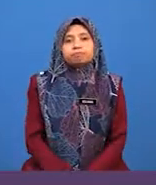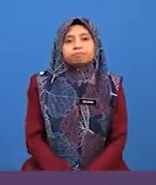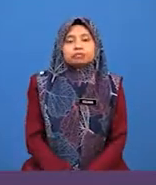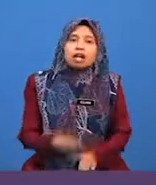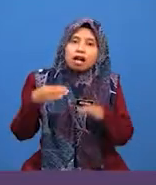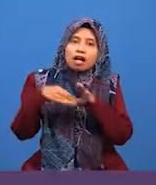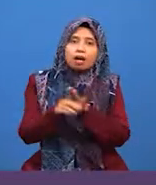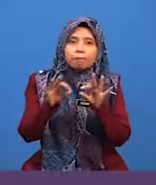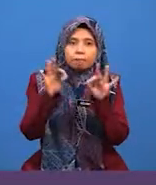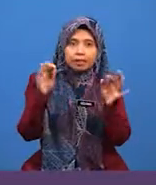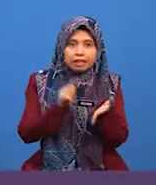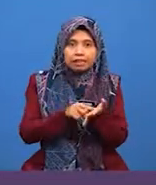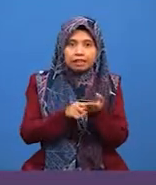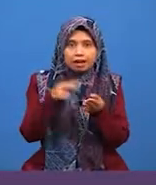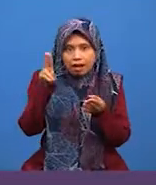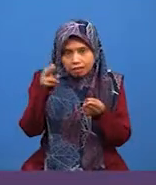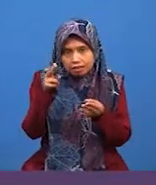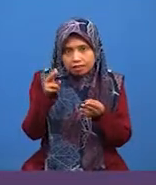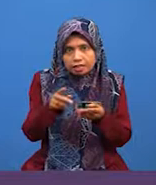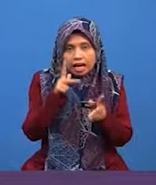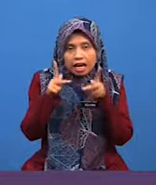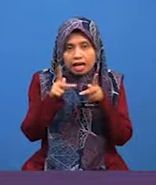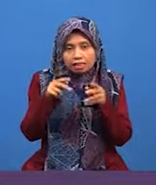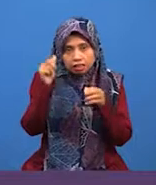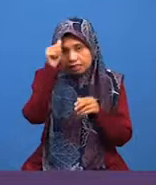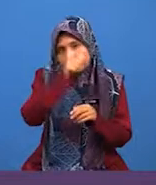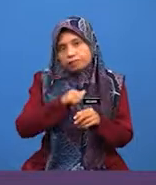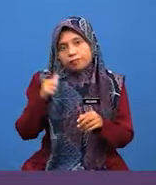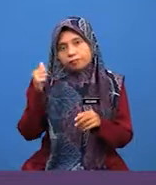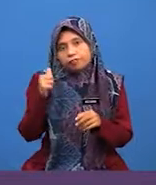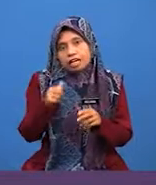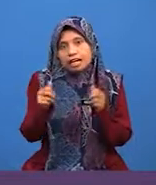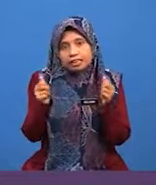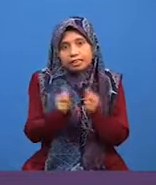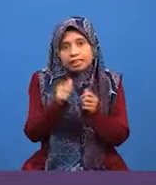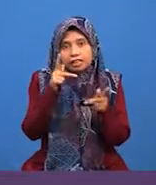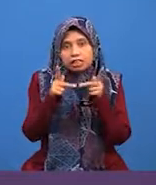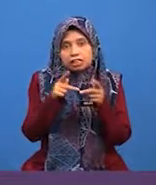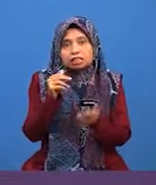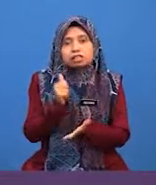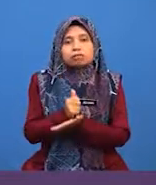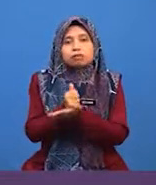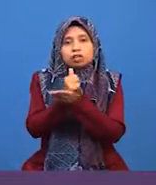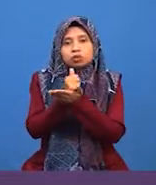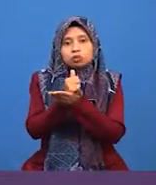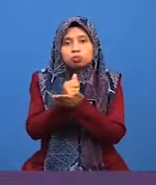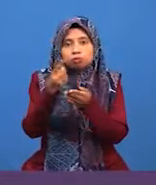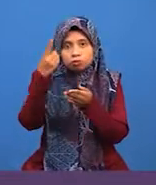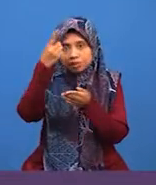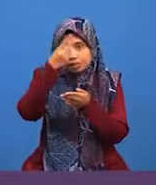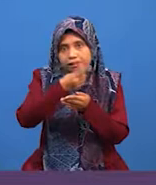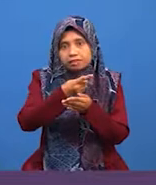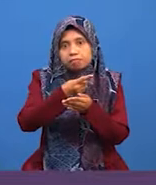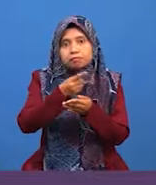Dalam ayat ini, hanya kata adjektif dengan kata bantu